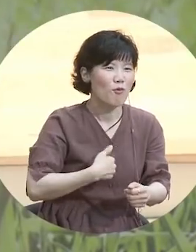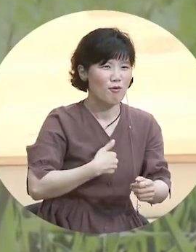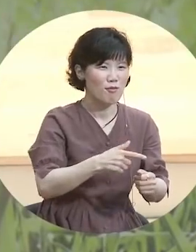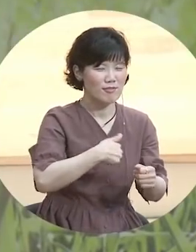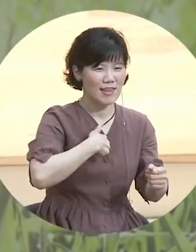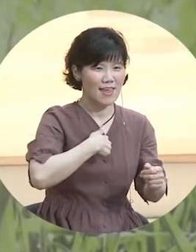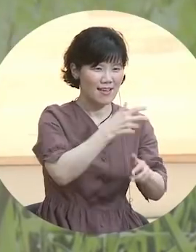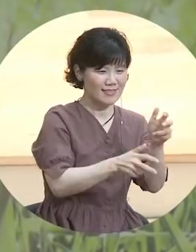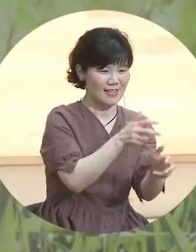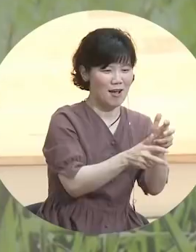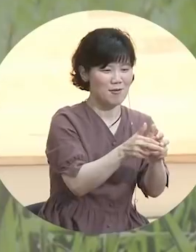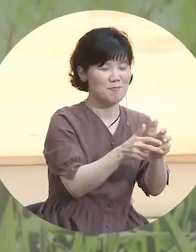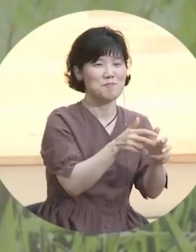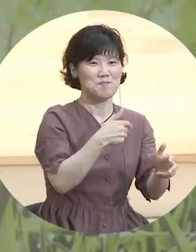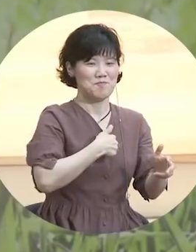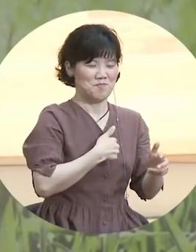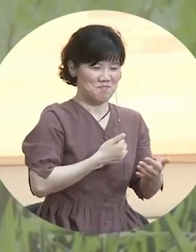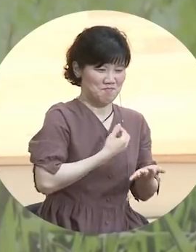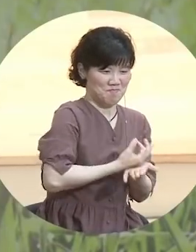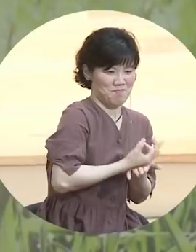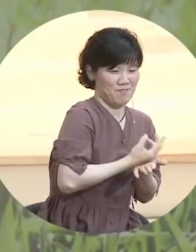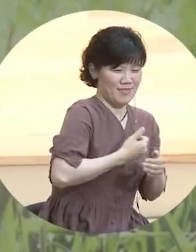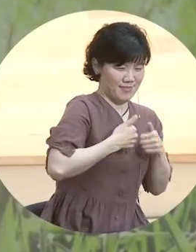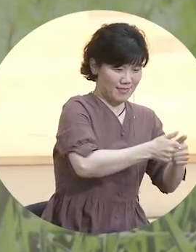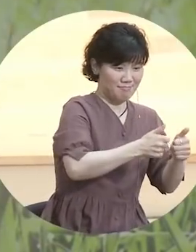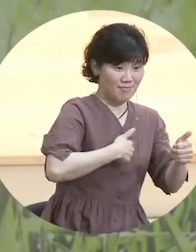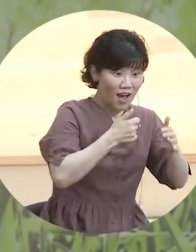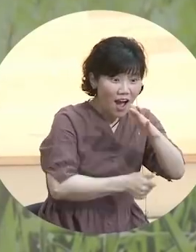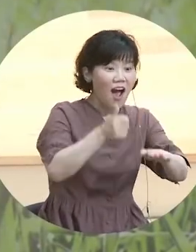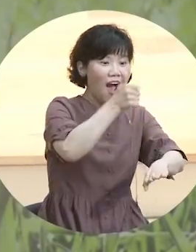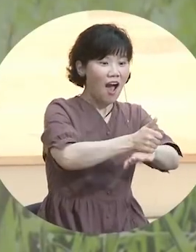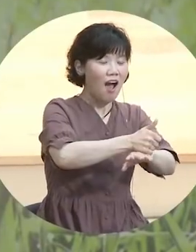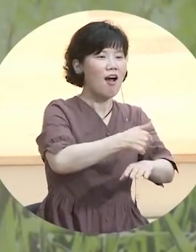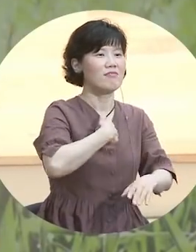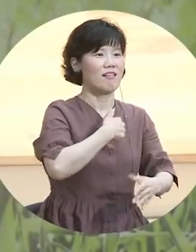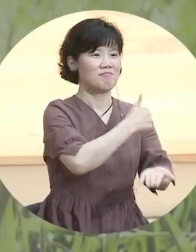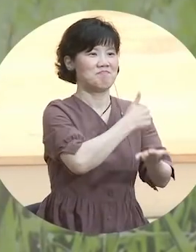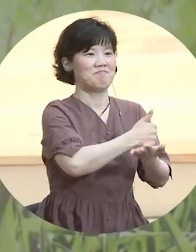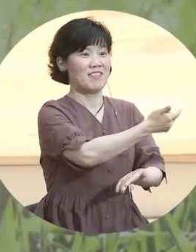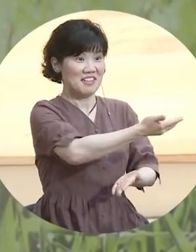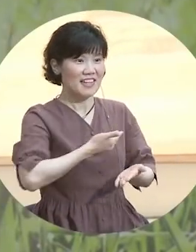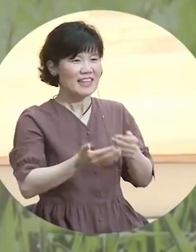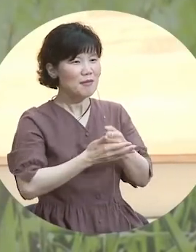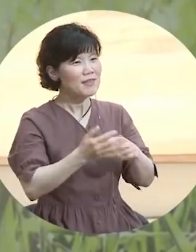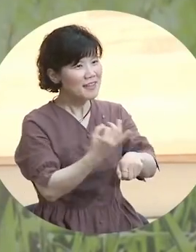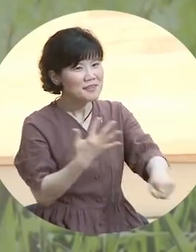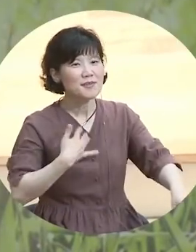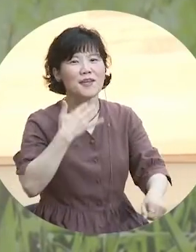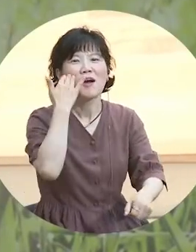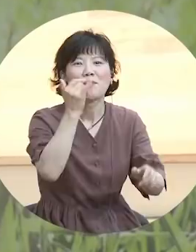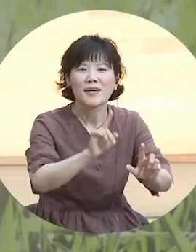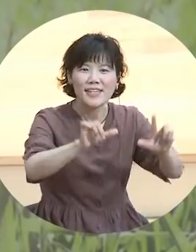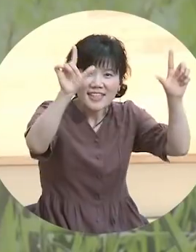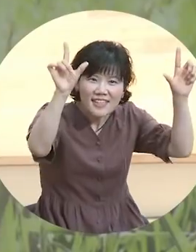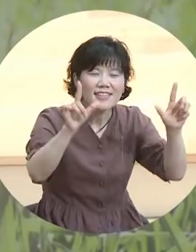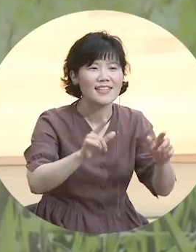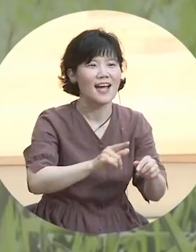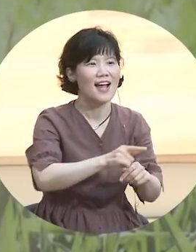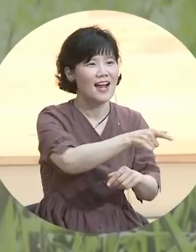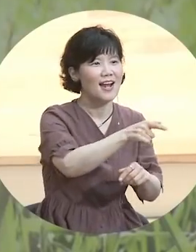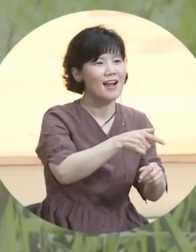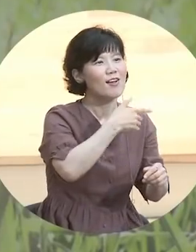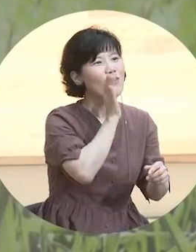벌었어요. 성관 사업가라고 주변에서 막 부추기니까 어버이날 경로당에 찾아가지고는 카네이션 달아드리고 선물